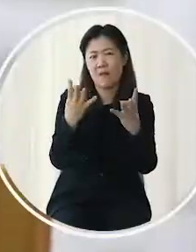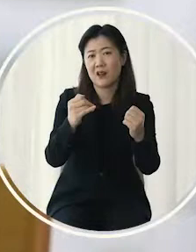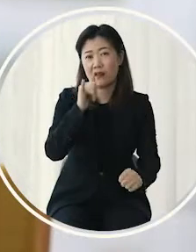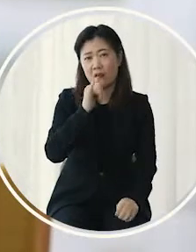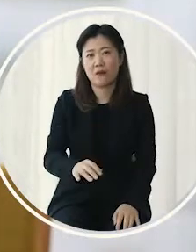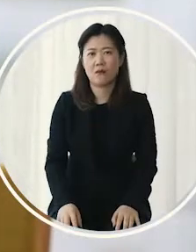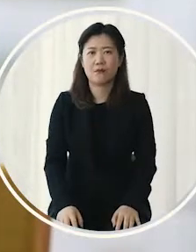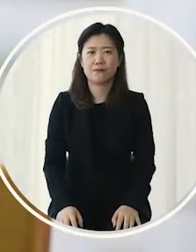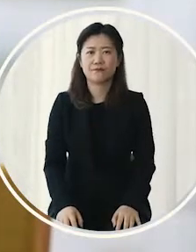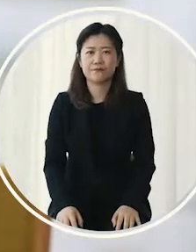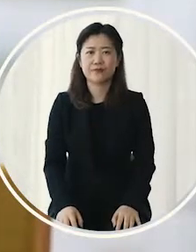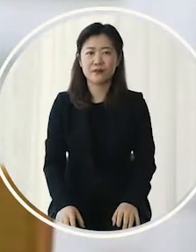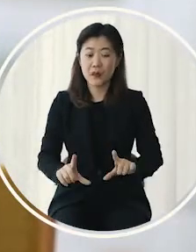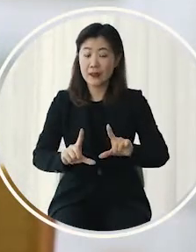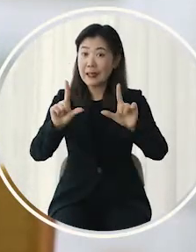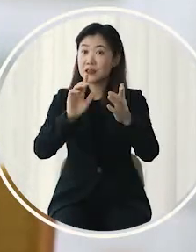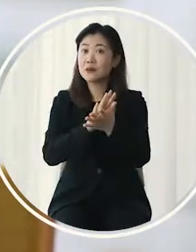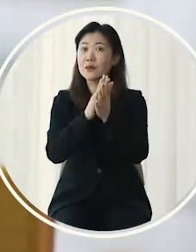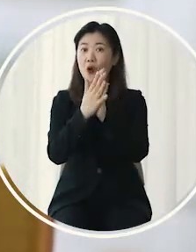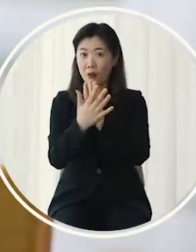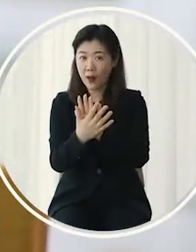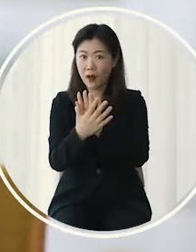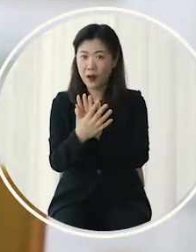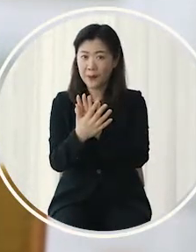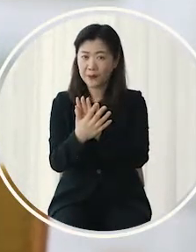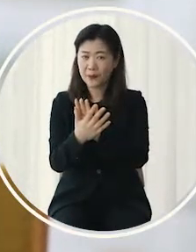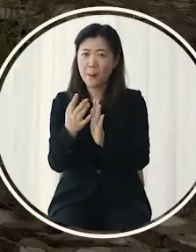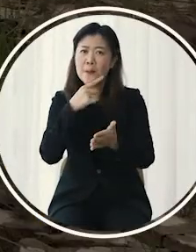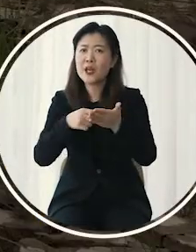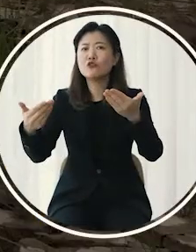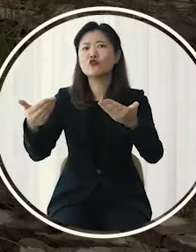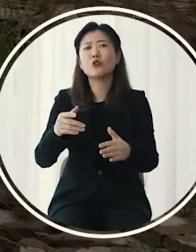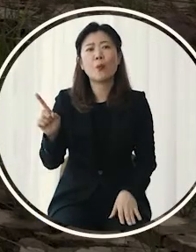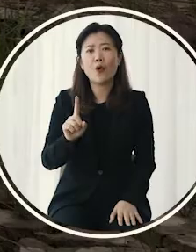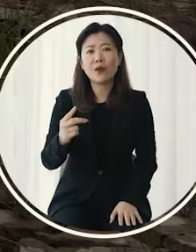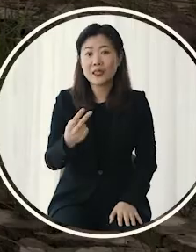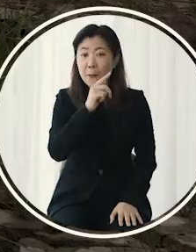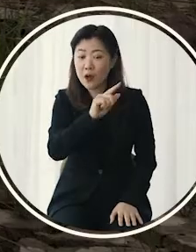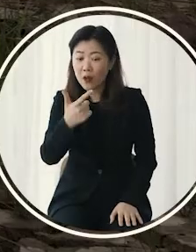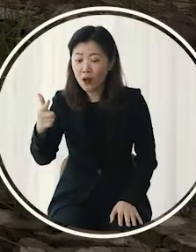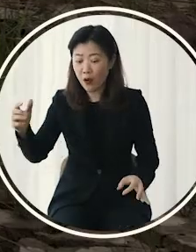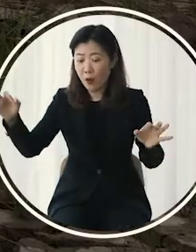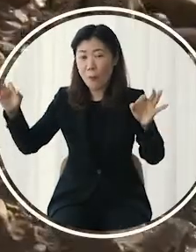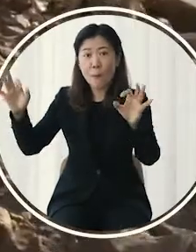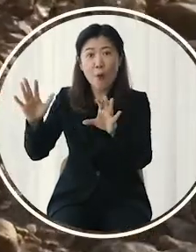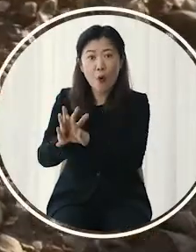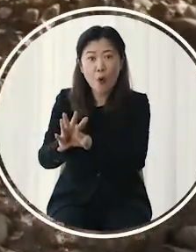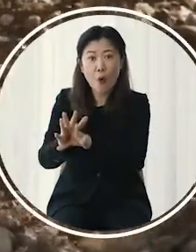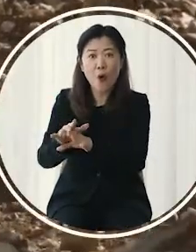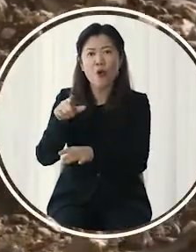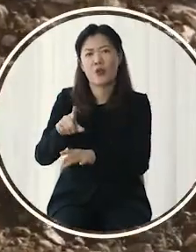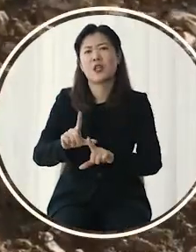합니다. 네, 일단 기후변화에 영향을 주는 것, 그러니까 생물 다양성 고갈의 그 기후 변화가